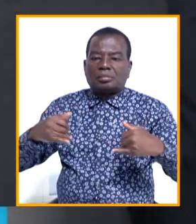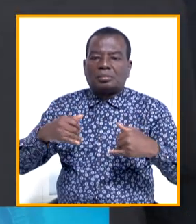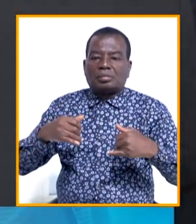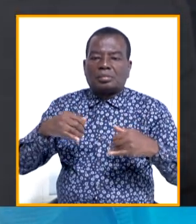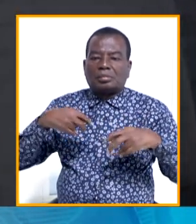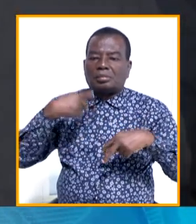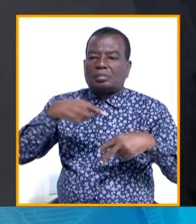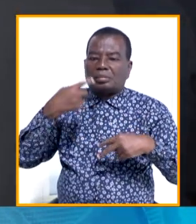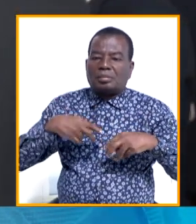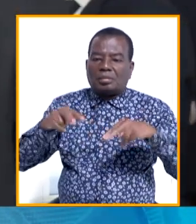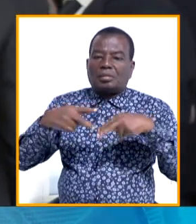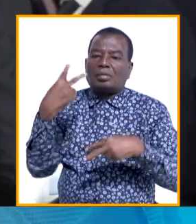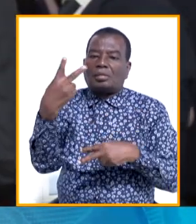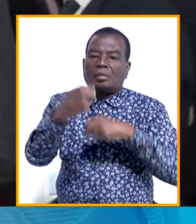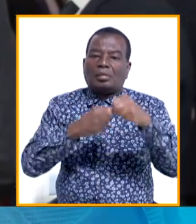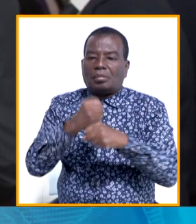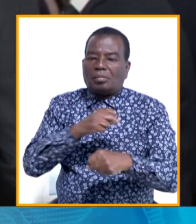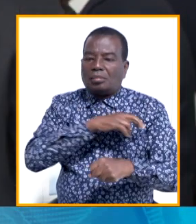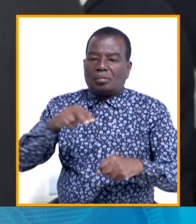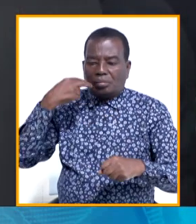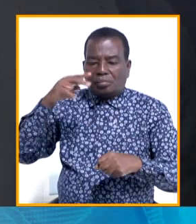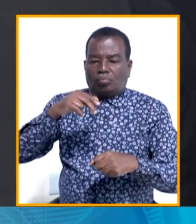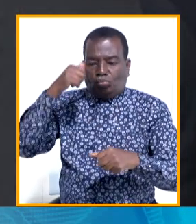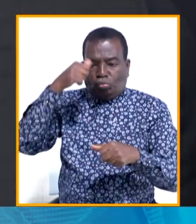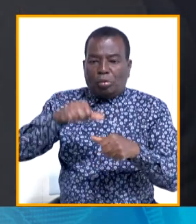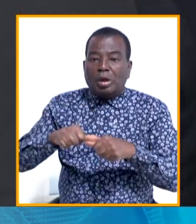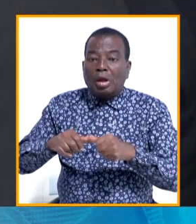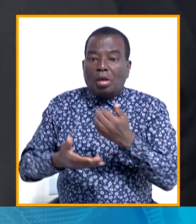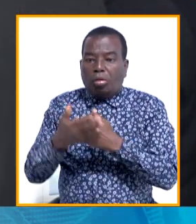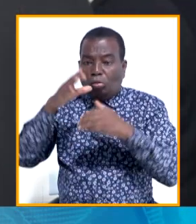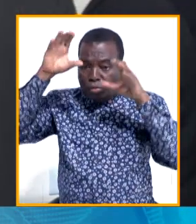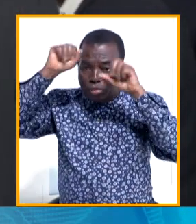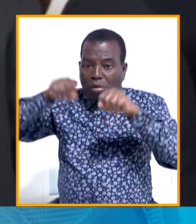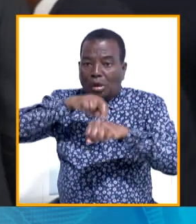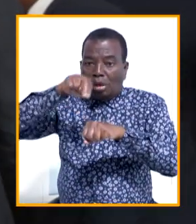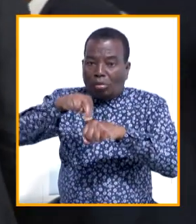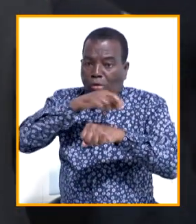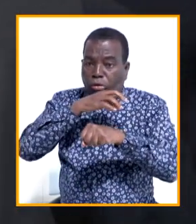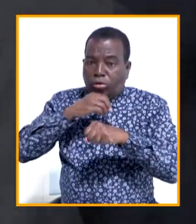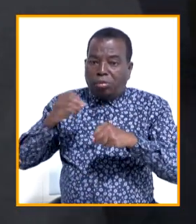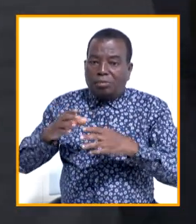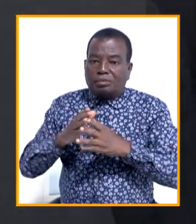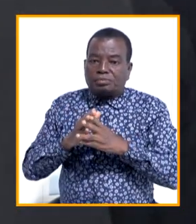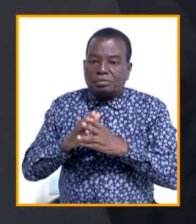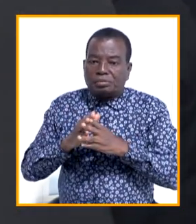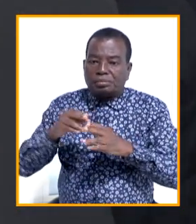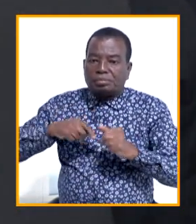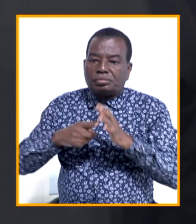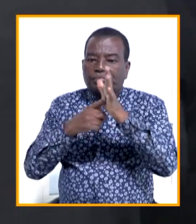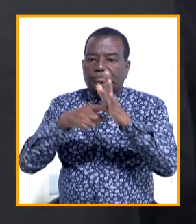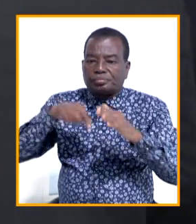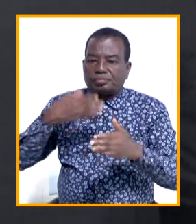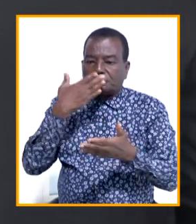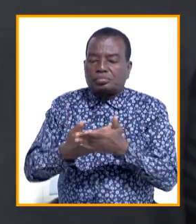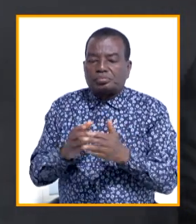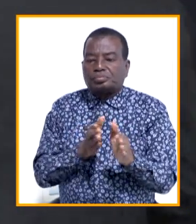2 ans et nous voir être reconnu nationalement par le Président de la République franchement c'est un coup de boost qui nous montre qu'on est sur